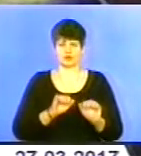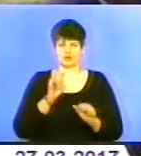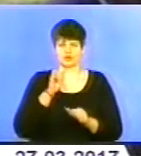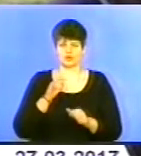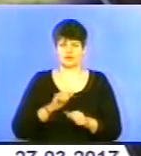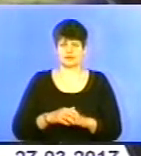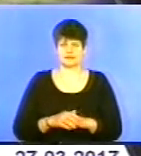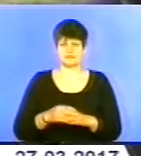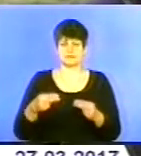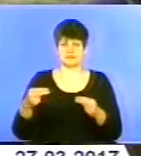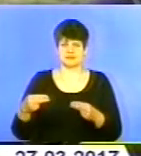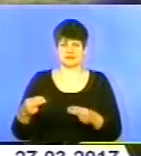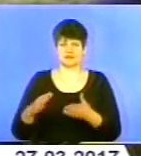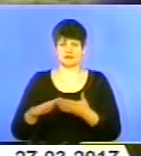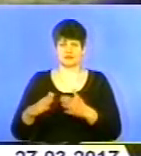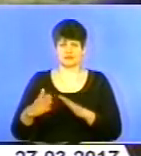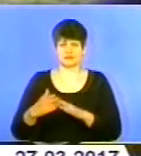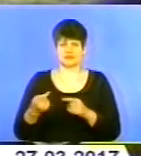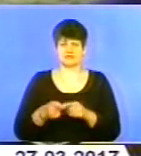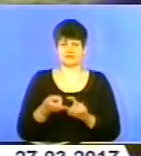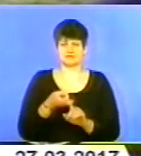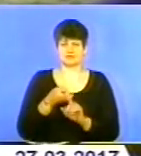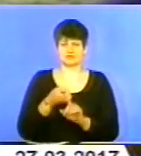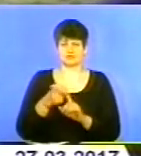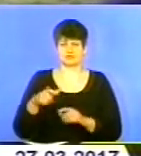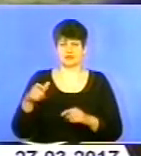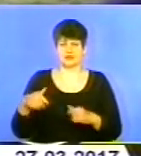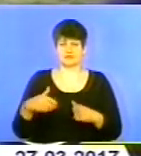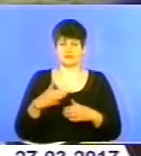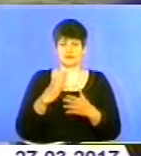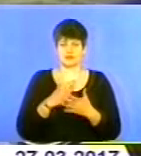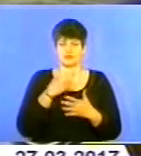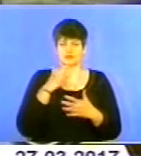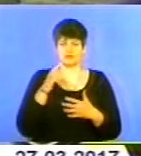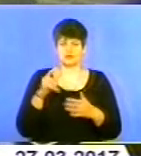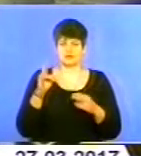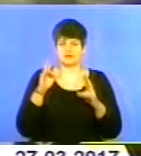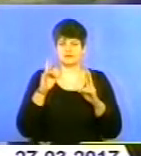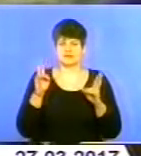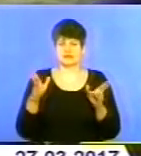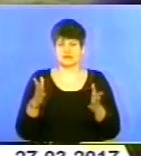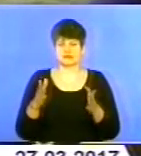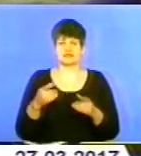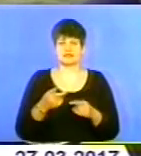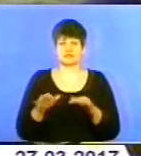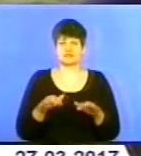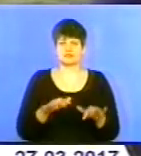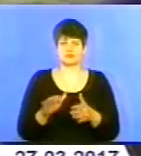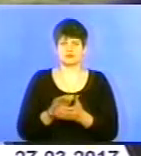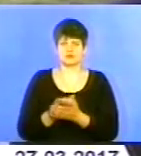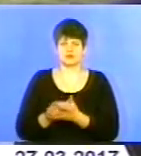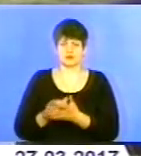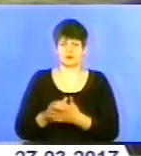– це насамперед контакти з людьми, бо є дуже багато людей, про існування яких ми просто не знаємо. І це один із способів познайомитися,